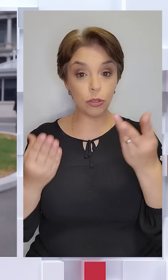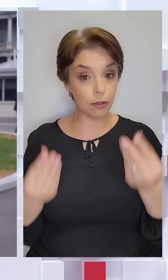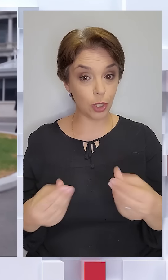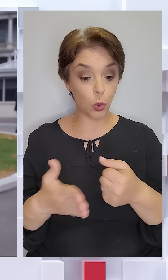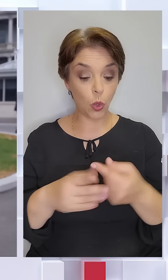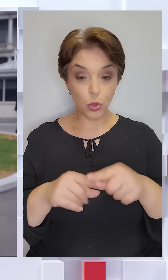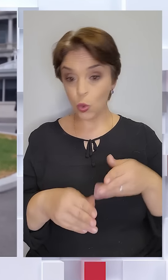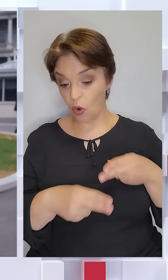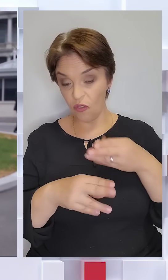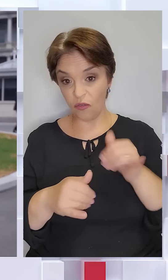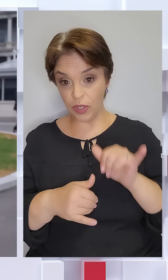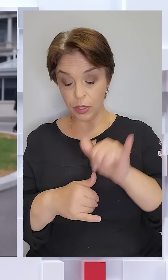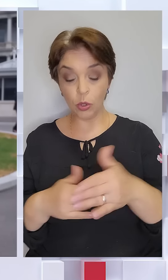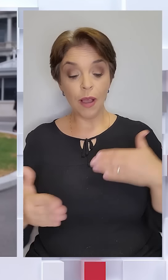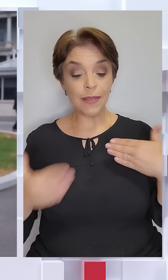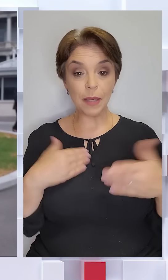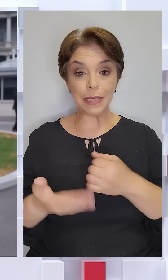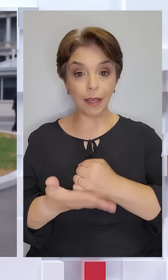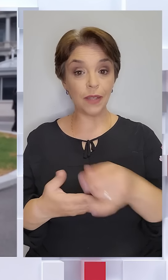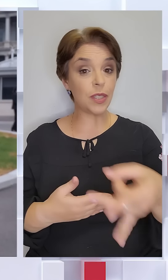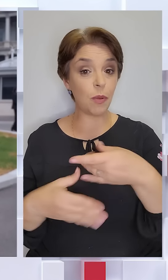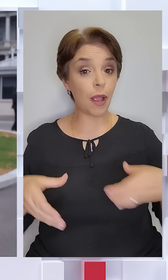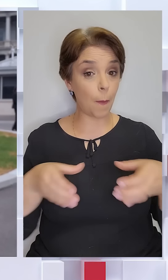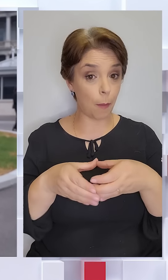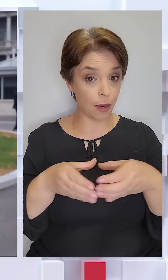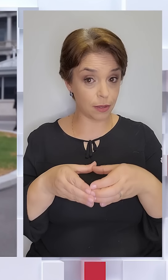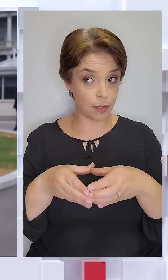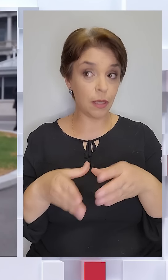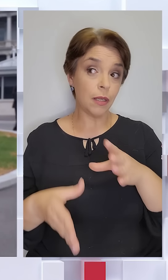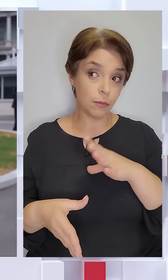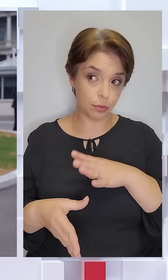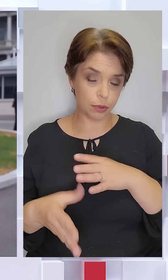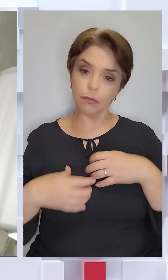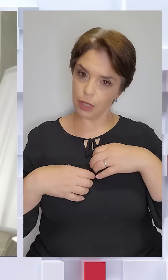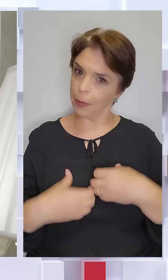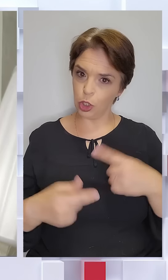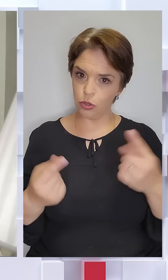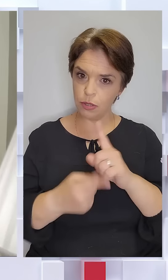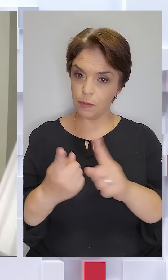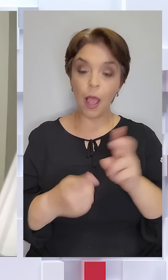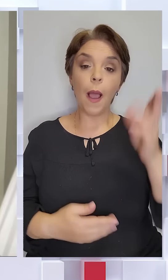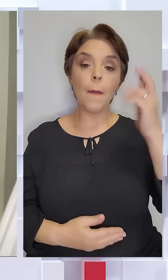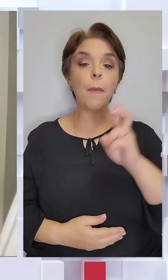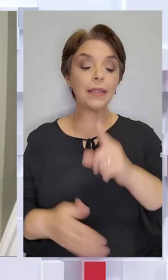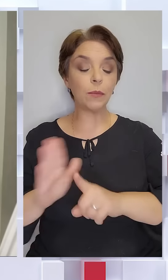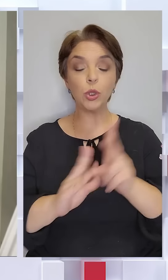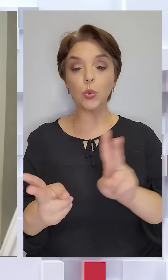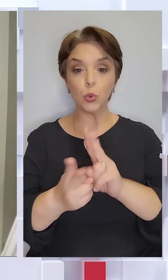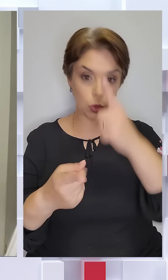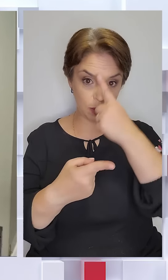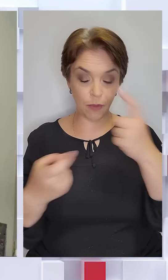дні до цього візиту взаємини із кандидатом від республіканської партії зазнали драматичних змін. Байден на початку